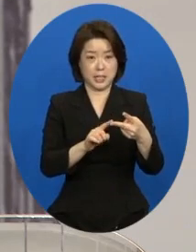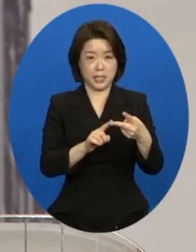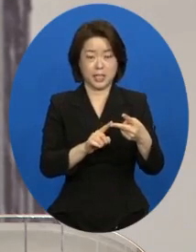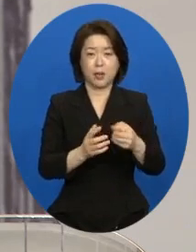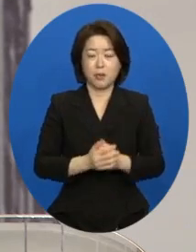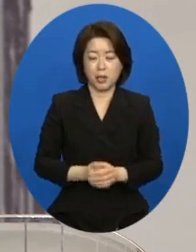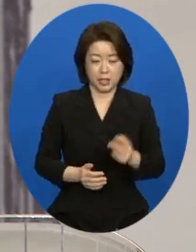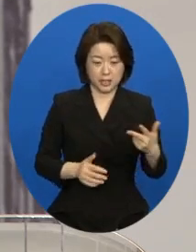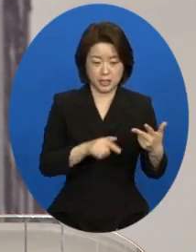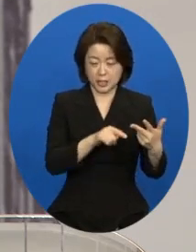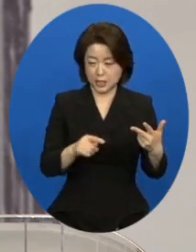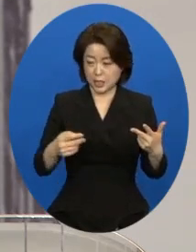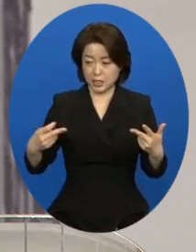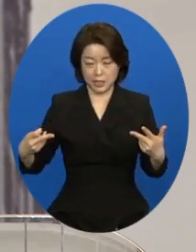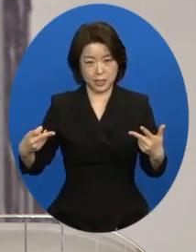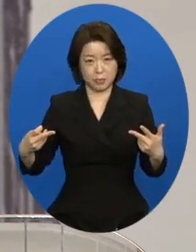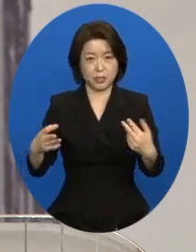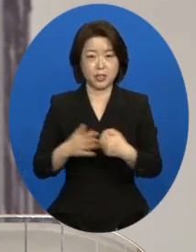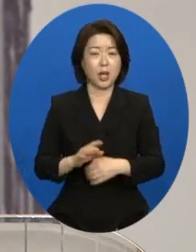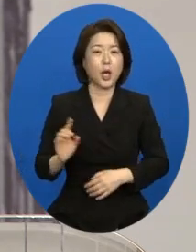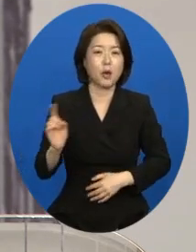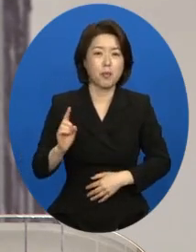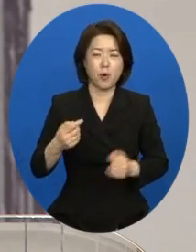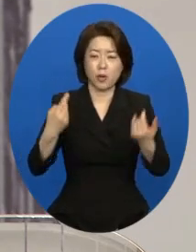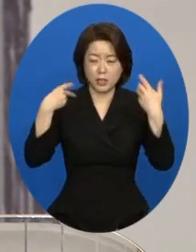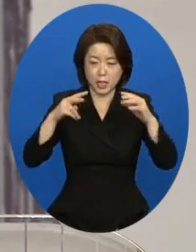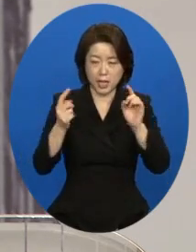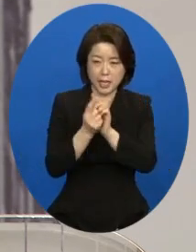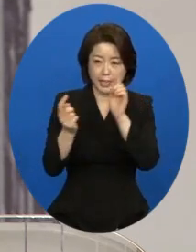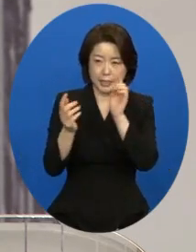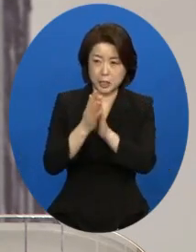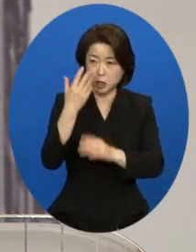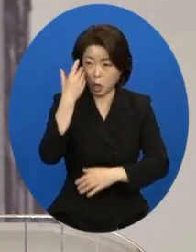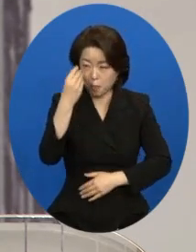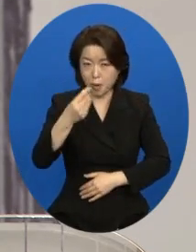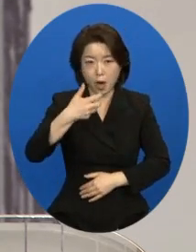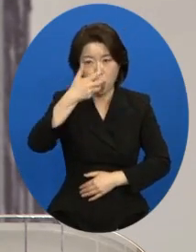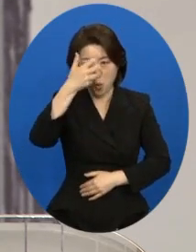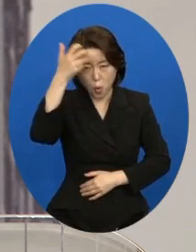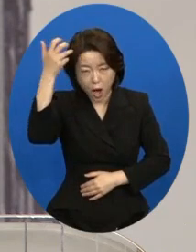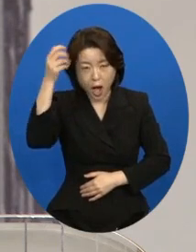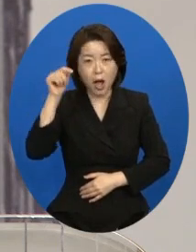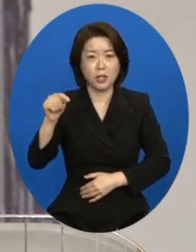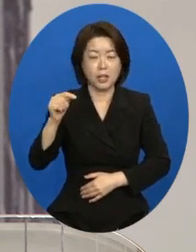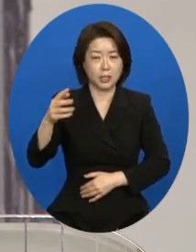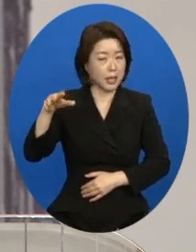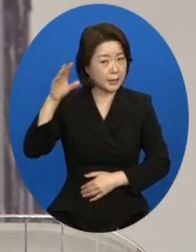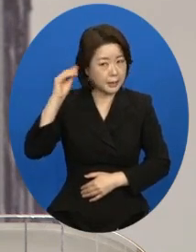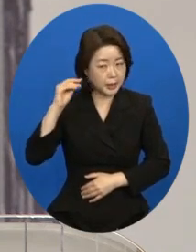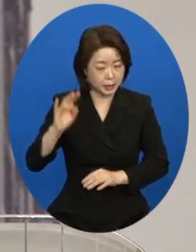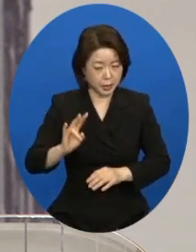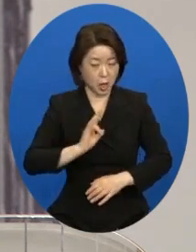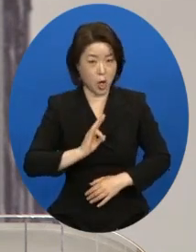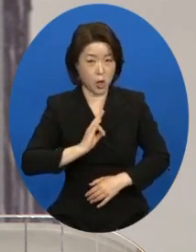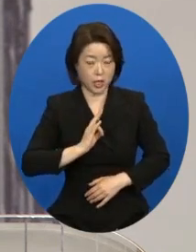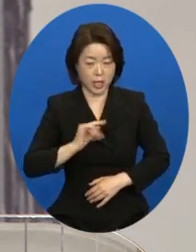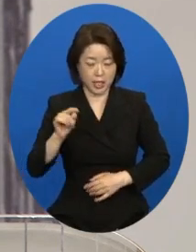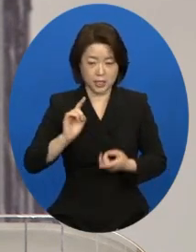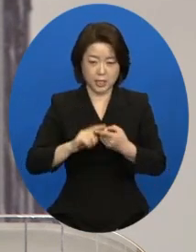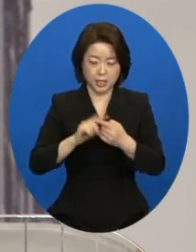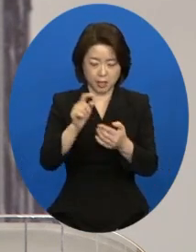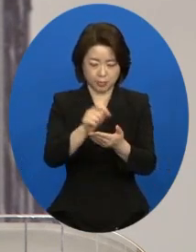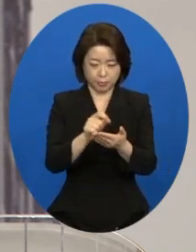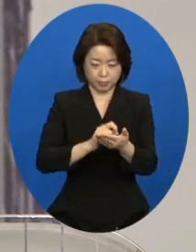7장에서 12장까지인데 바로 다니엘이 직접 보았던 꿈과 환상과 들었던 계시가 기록되어